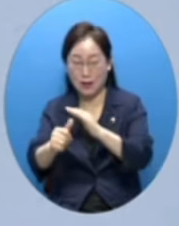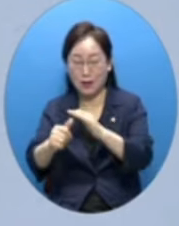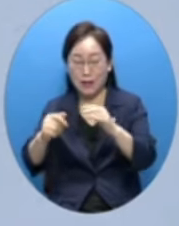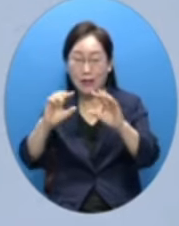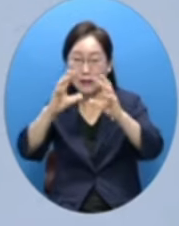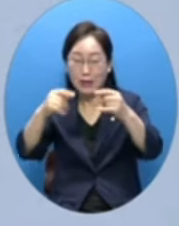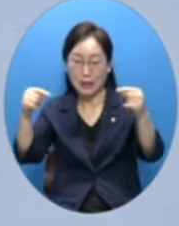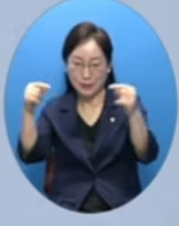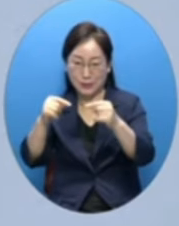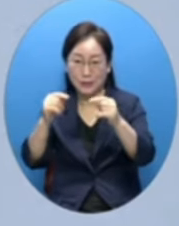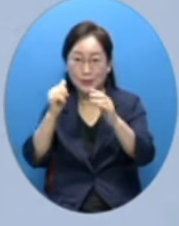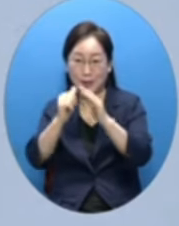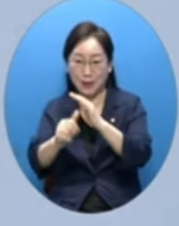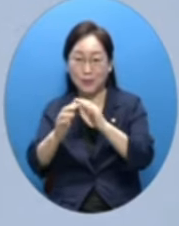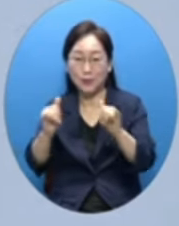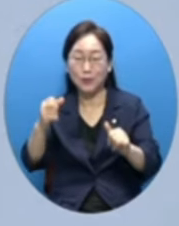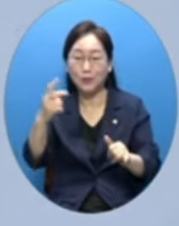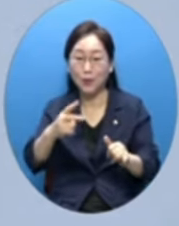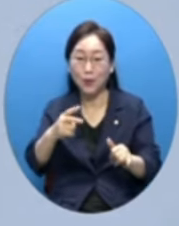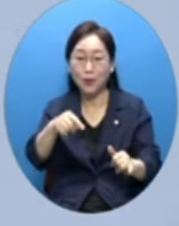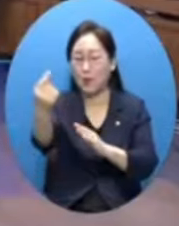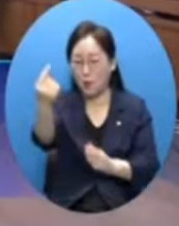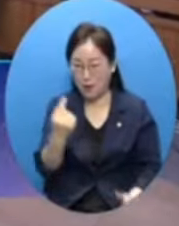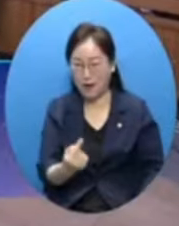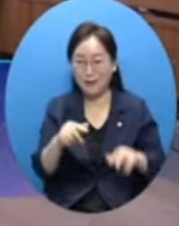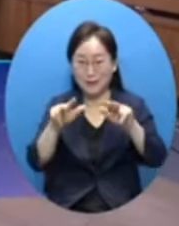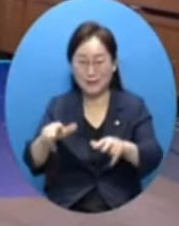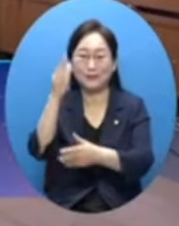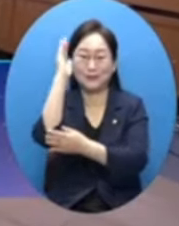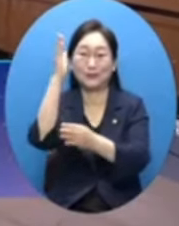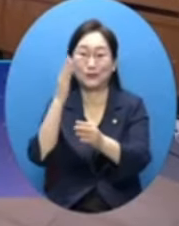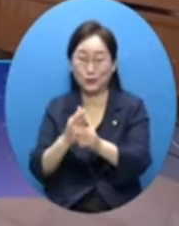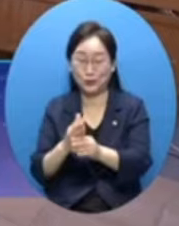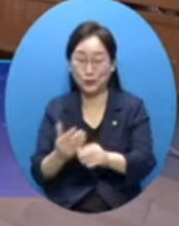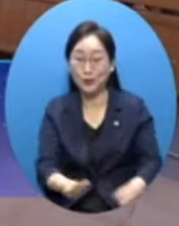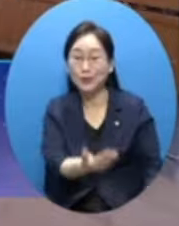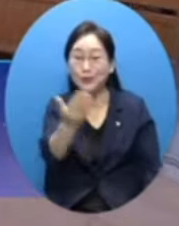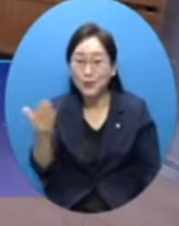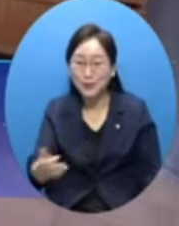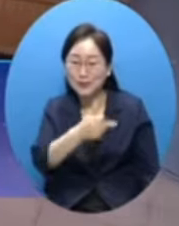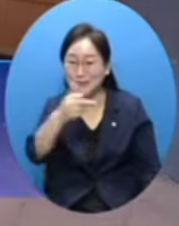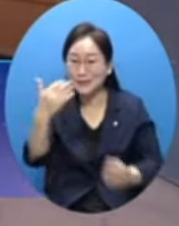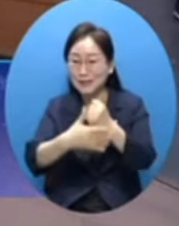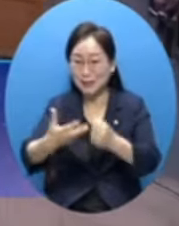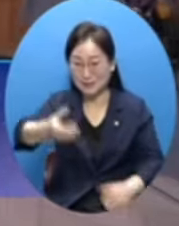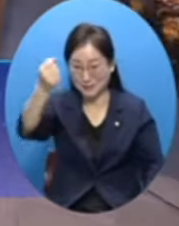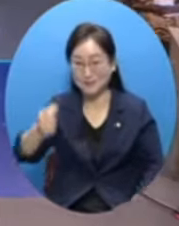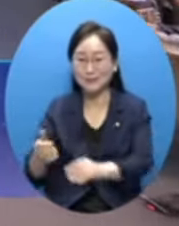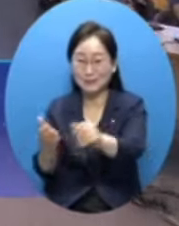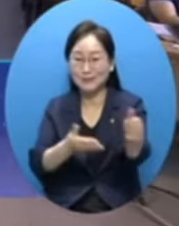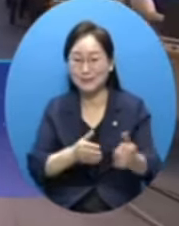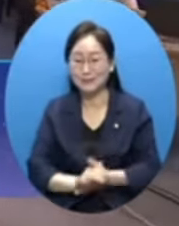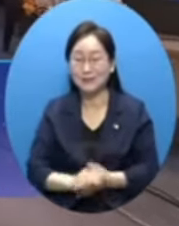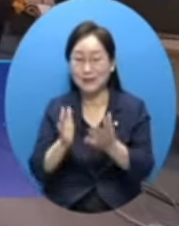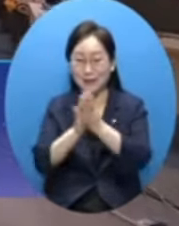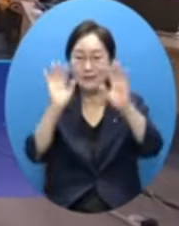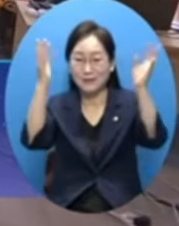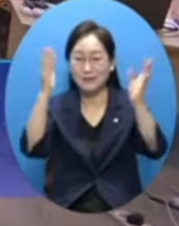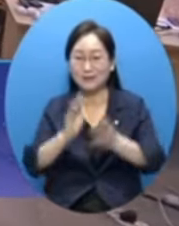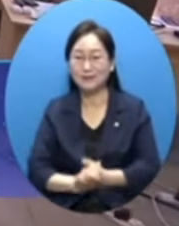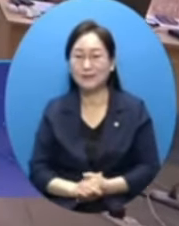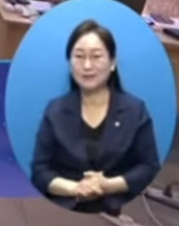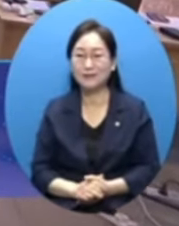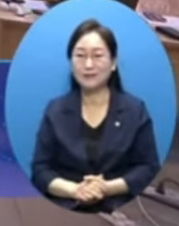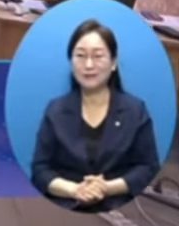또 원주민 교회 성도님들 한국 계신 성도 여러분 큰 은혜시기 바랍니다 아멘 할렐루야